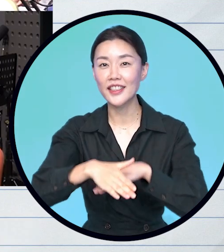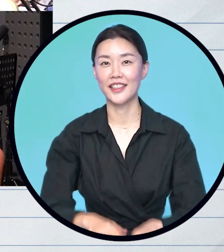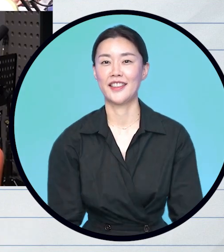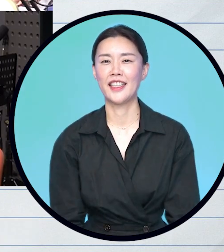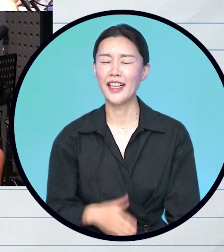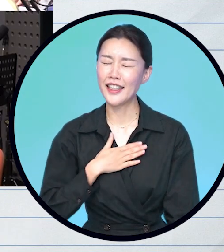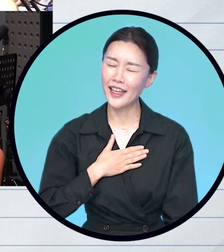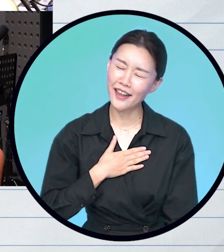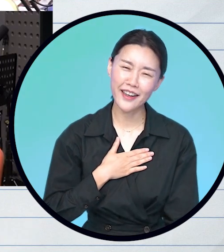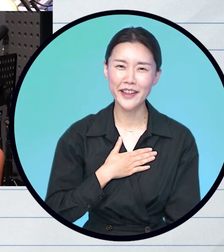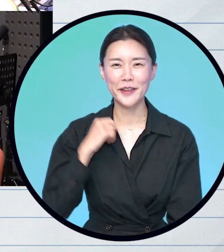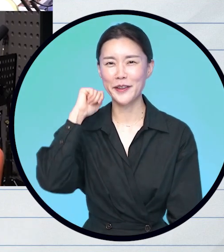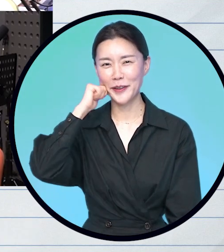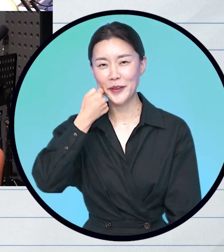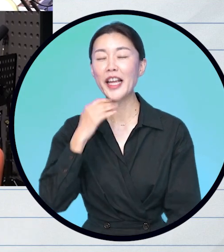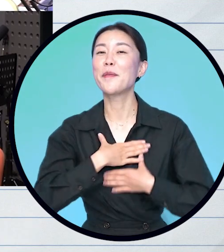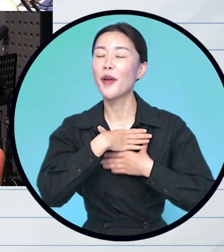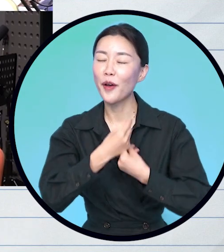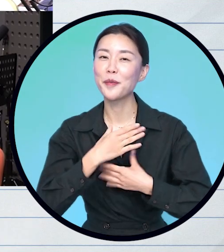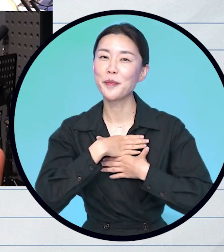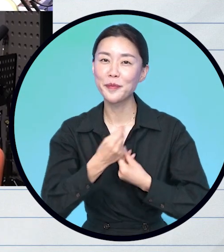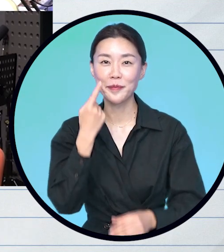나 이런 게 진짜 못하는데. 편안하게 해주세요. 오디션